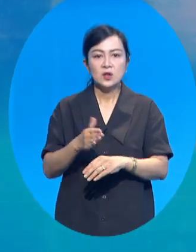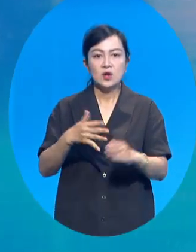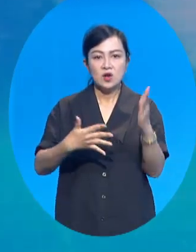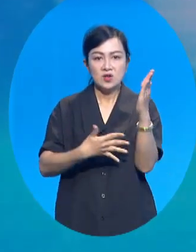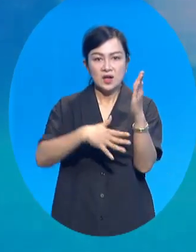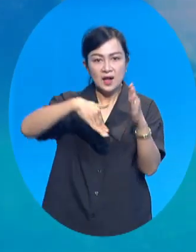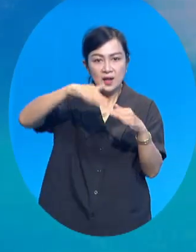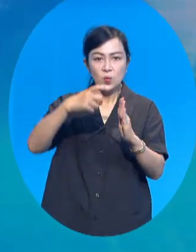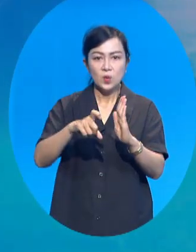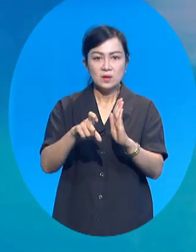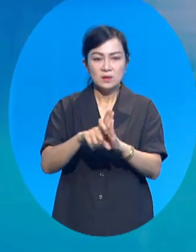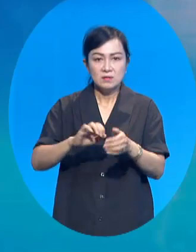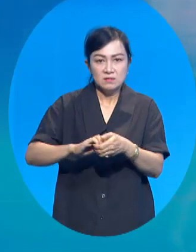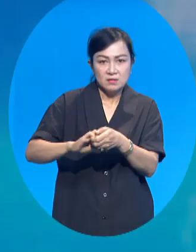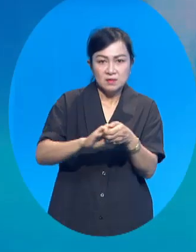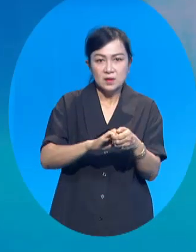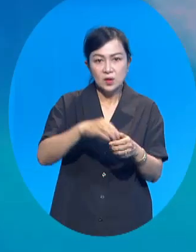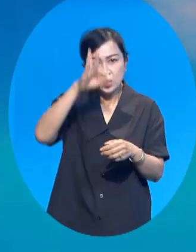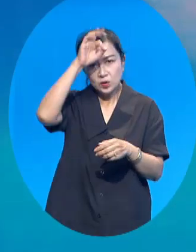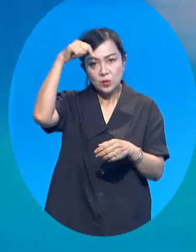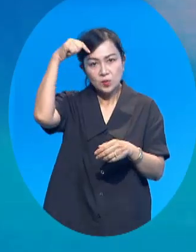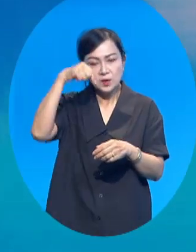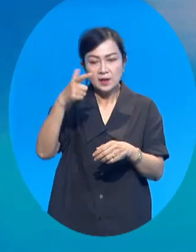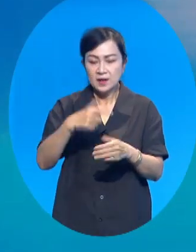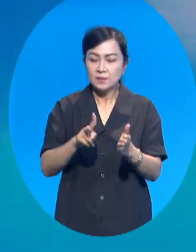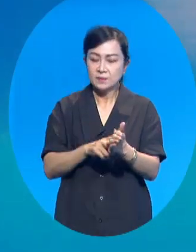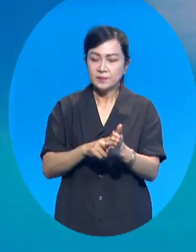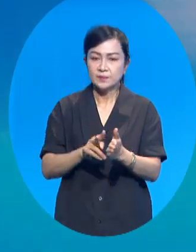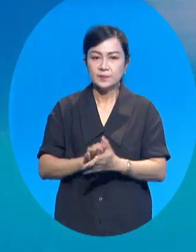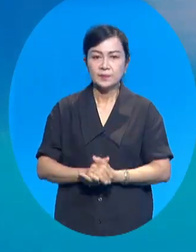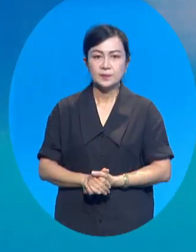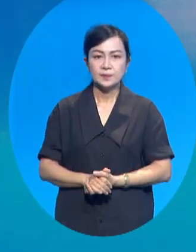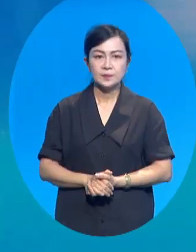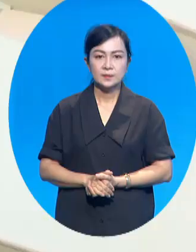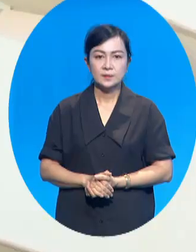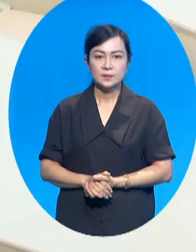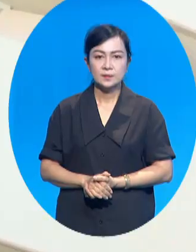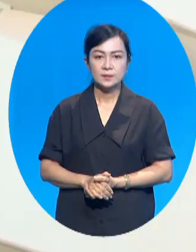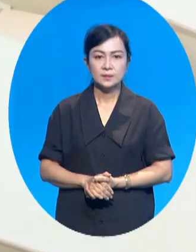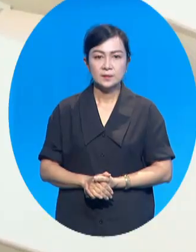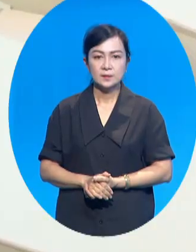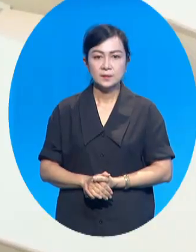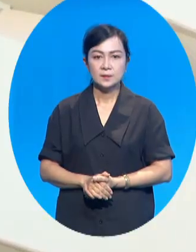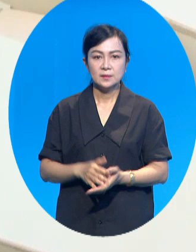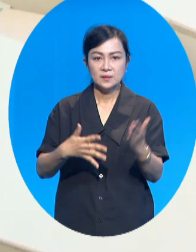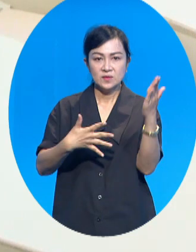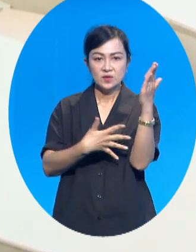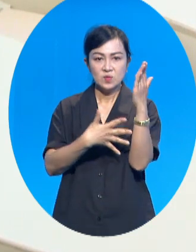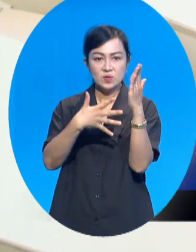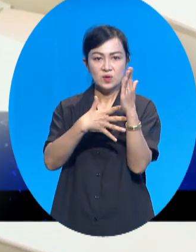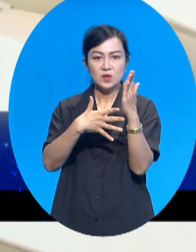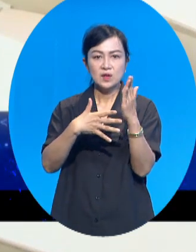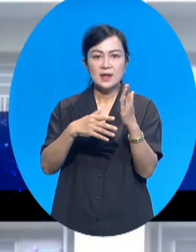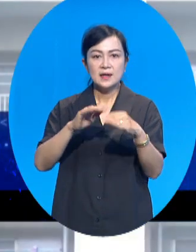các tòa nhà cao tầng được quy định rất chặt chẽ thủ đô Tokyo của Nhật Bản là một ví dụ chung cư